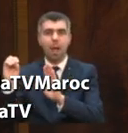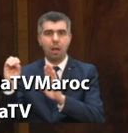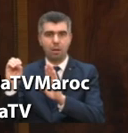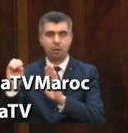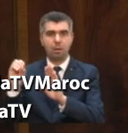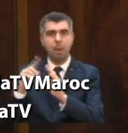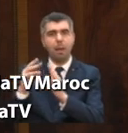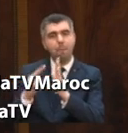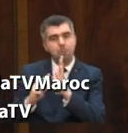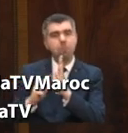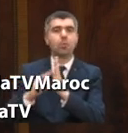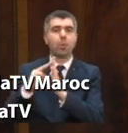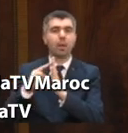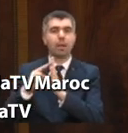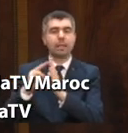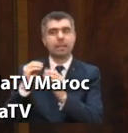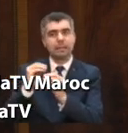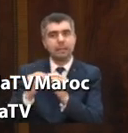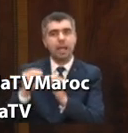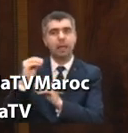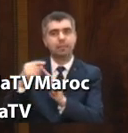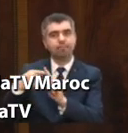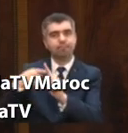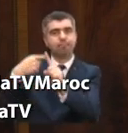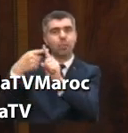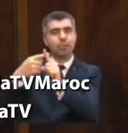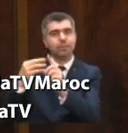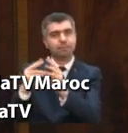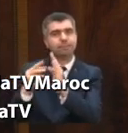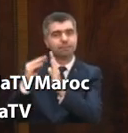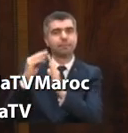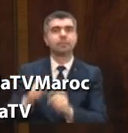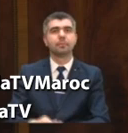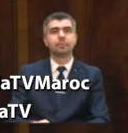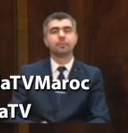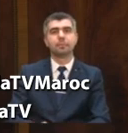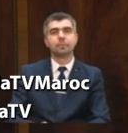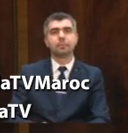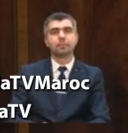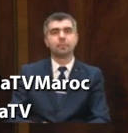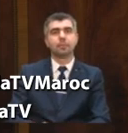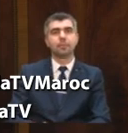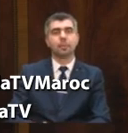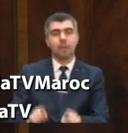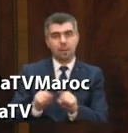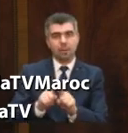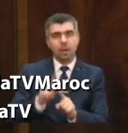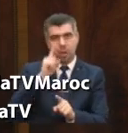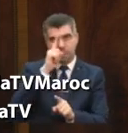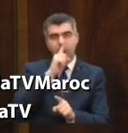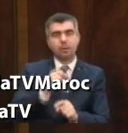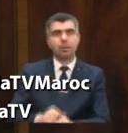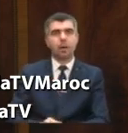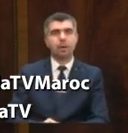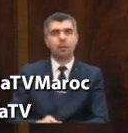يرتفع بالكيفية اللي ما غتأثرش على المنهجية اللي اشتغلنا بها في هذه الأزمة ككل، بحيث أننا غنوصلوا إلى اللحظة